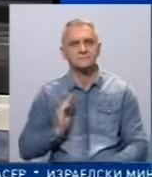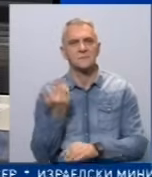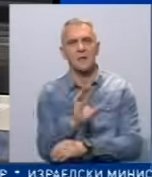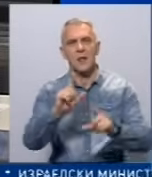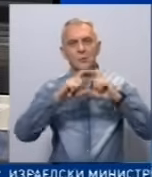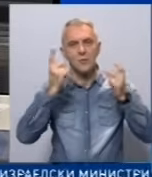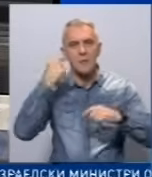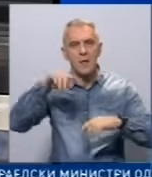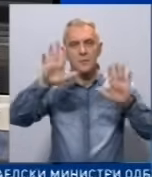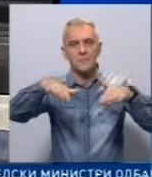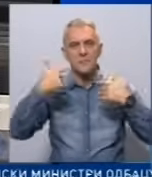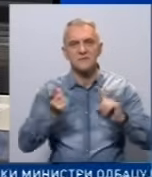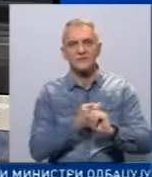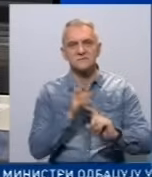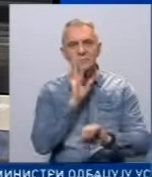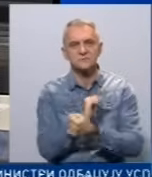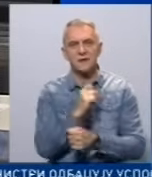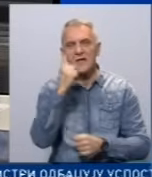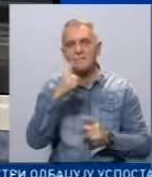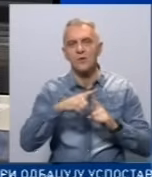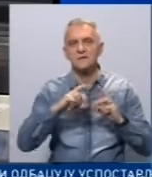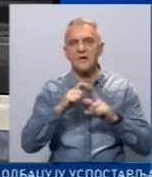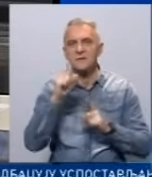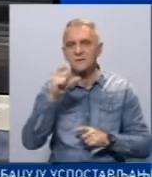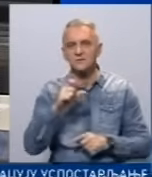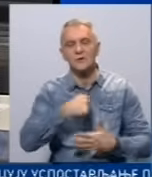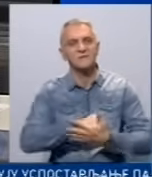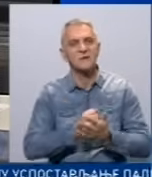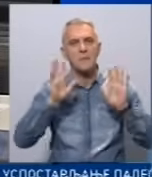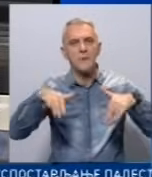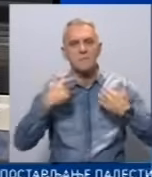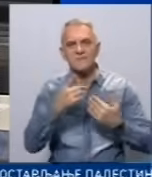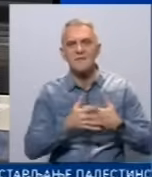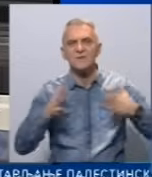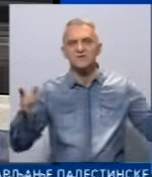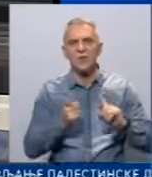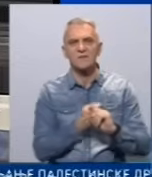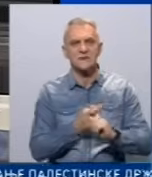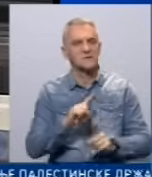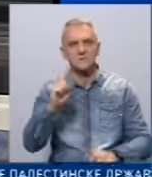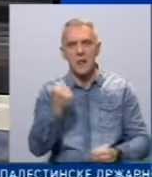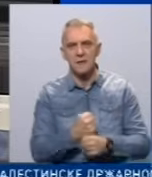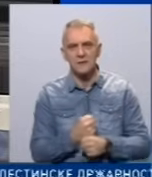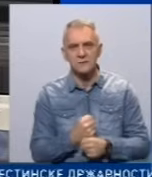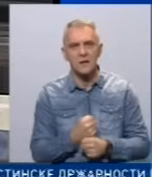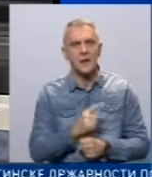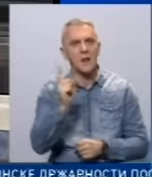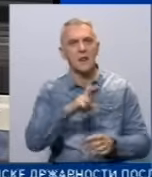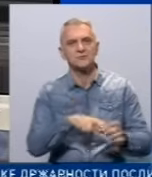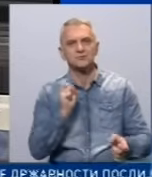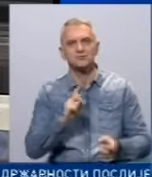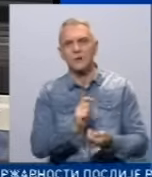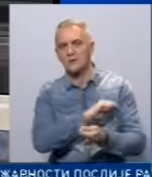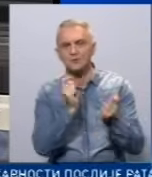Delegat u Domu naroda parlamenta Federacije Bosne i Hercegovine Ivo Tadić tvrdi da parlamentarna većina u federaciji ne funkcioniše te